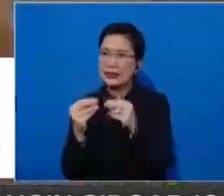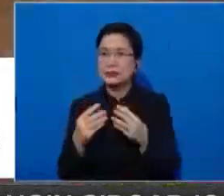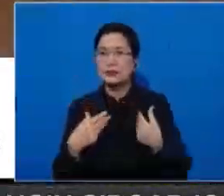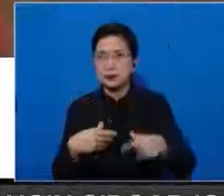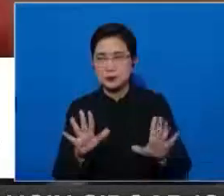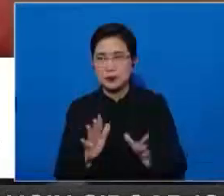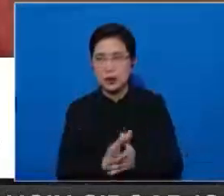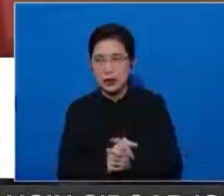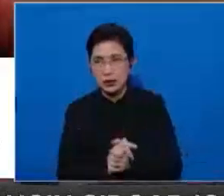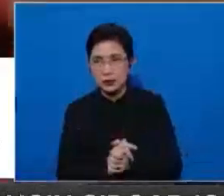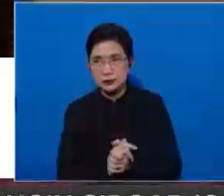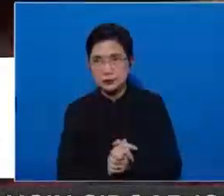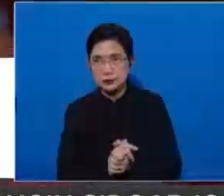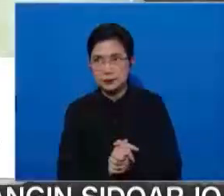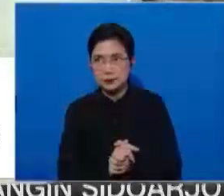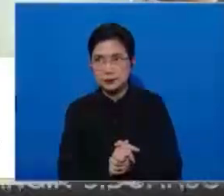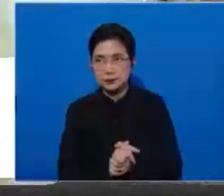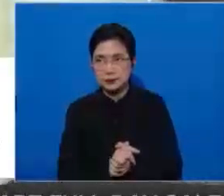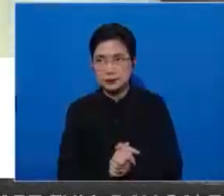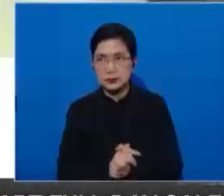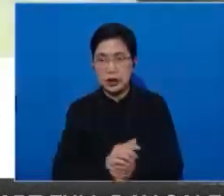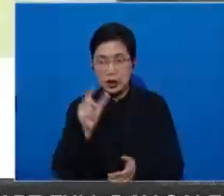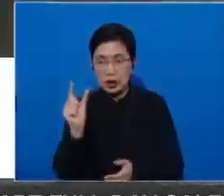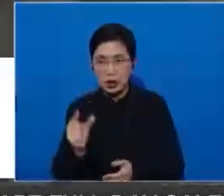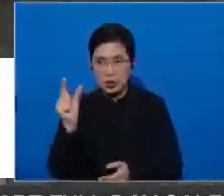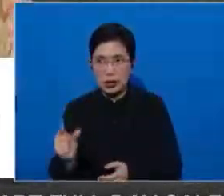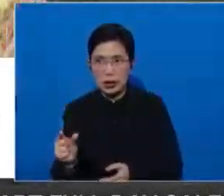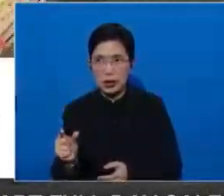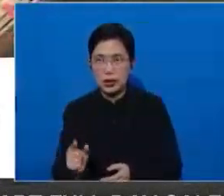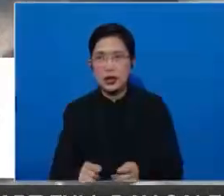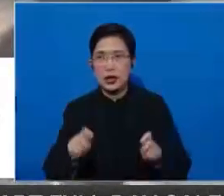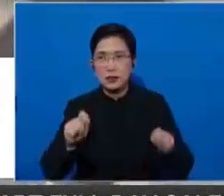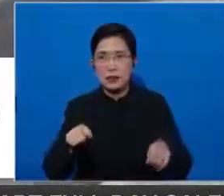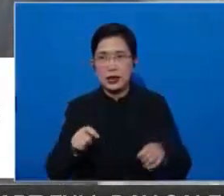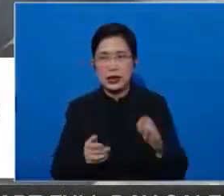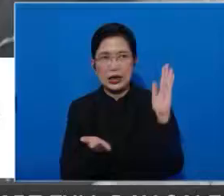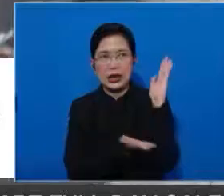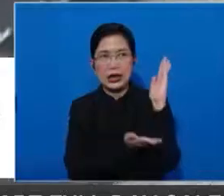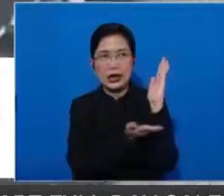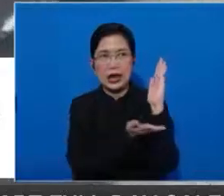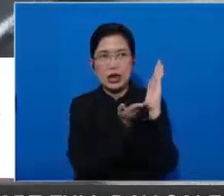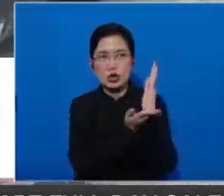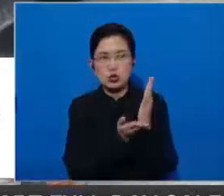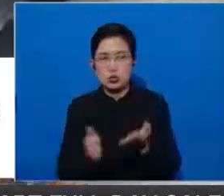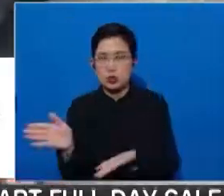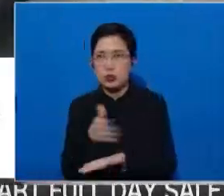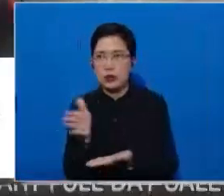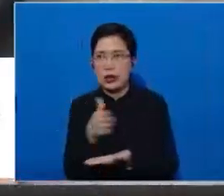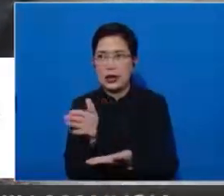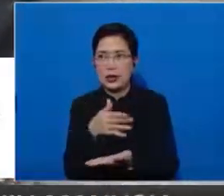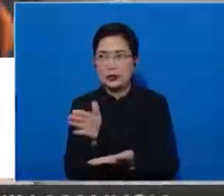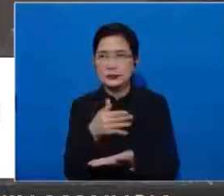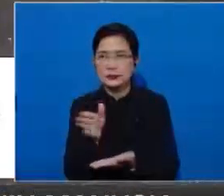Untuk menambah cita rasa, para produsen usus pepaya di tempat ini menggunakan kayu bakar sebagai bahan bakar saat memasak. Setelah